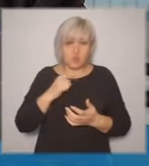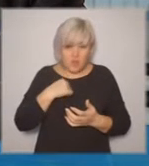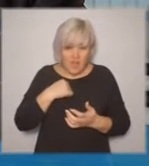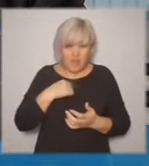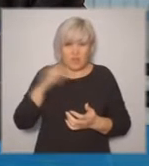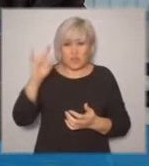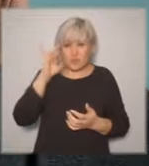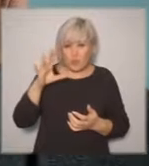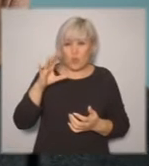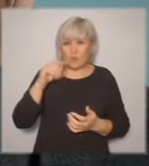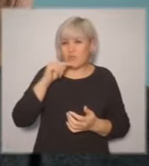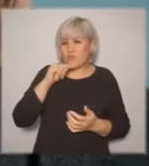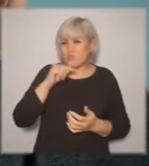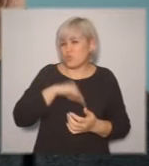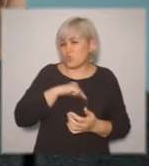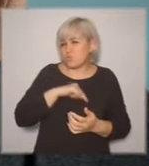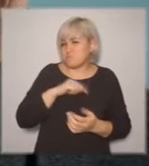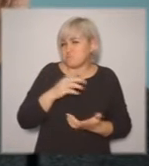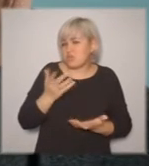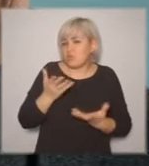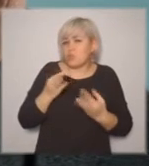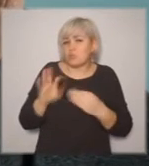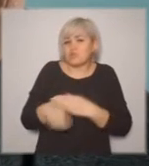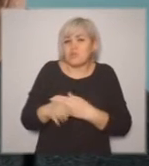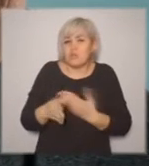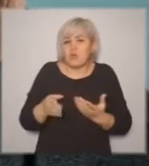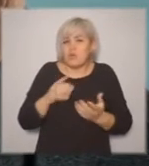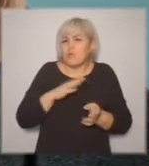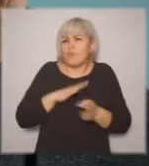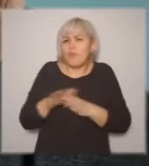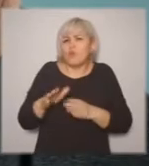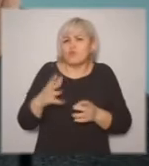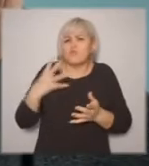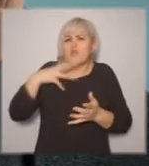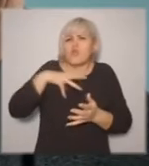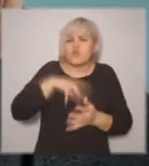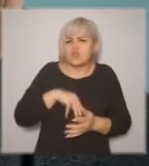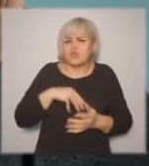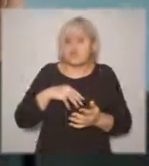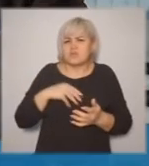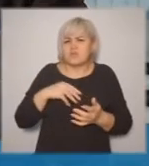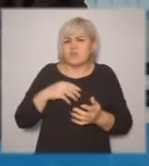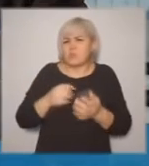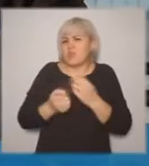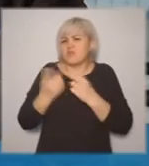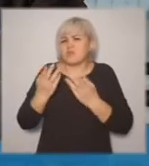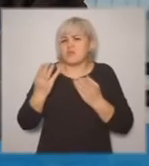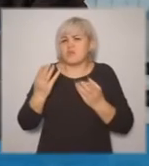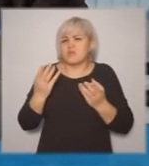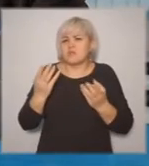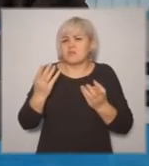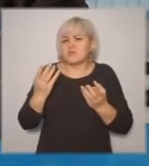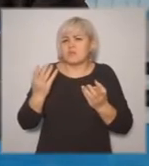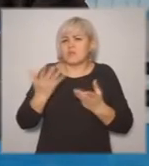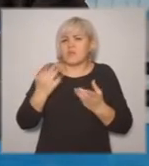гимн России. В 2018 и в 2019 году я участвовал в забеге «Стальной характер».